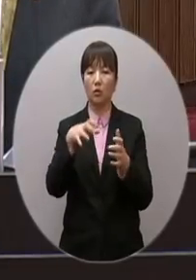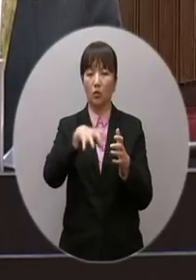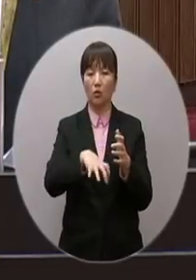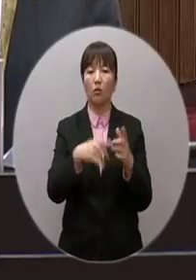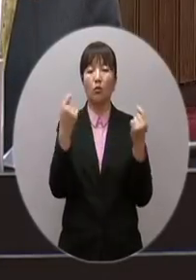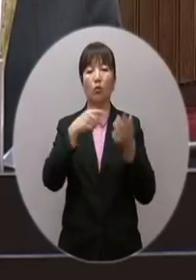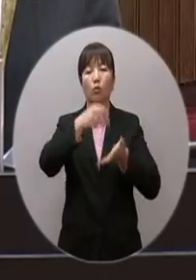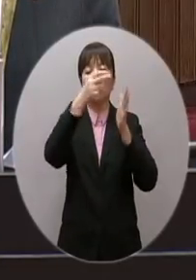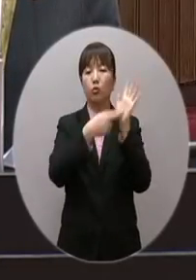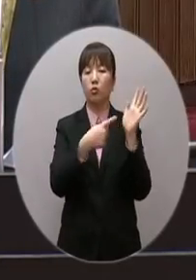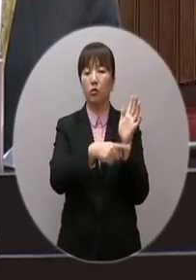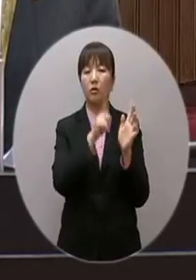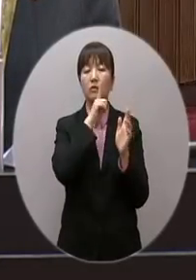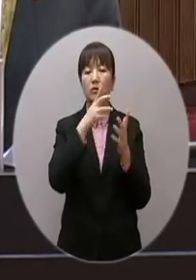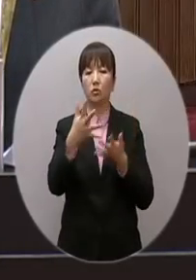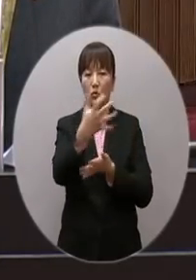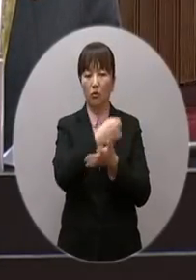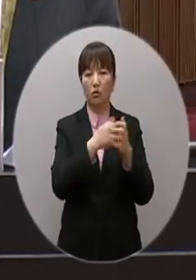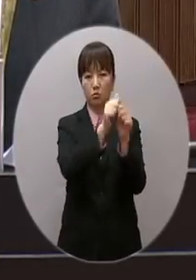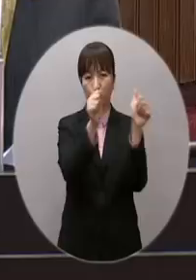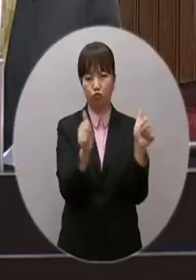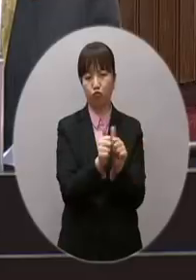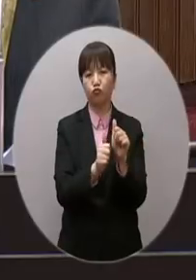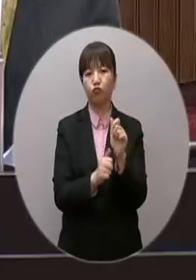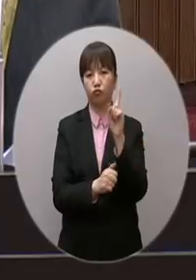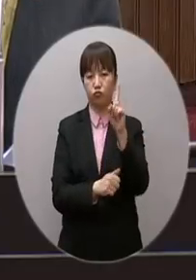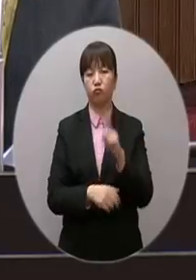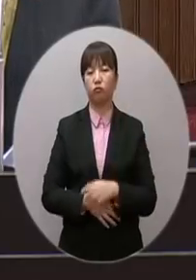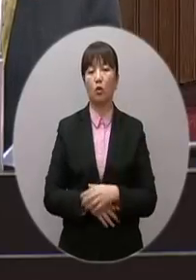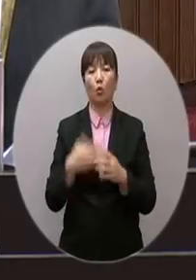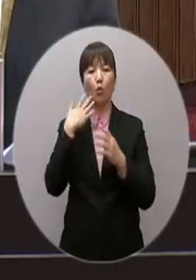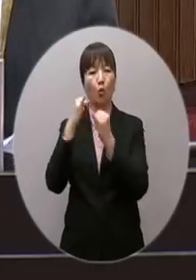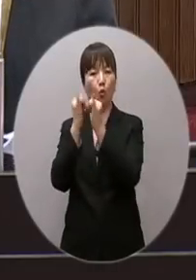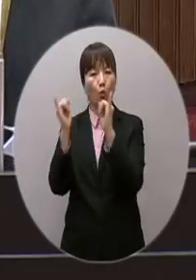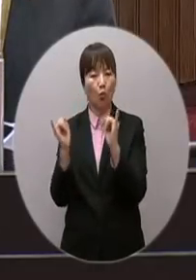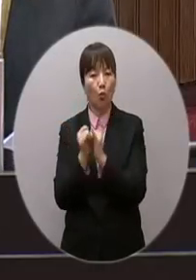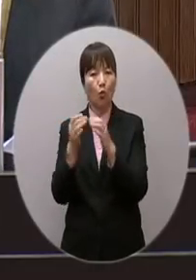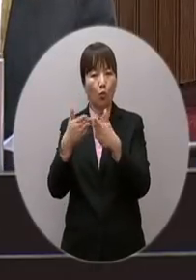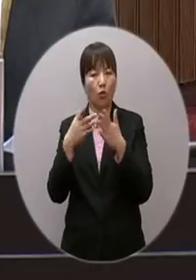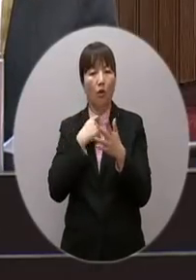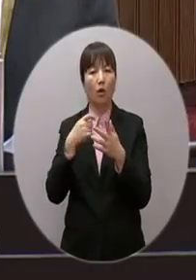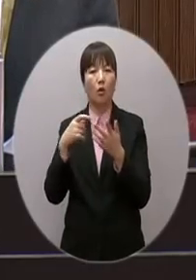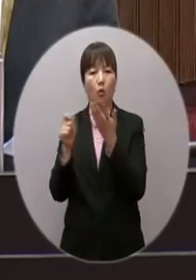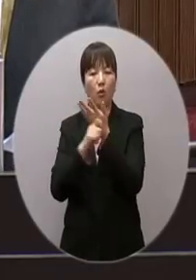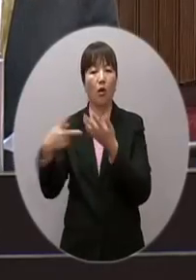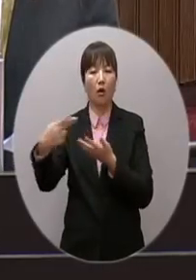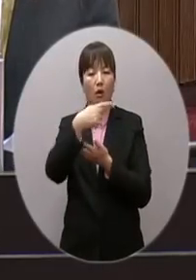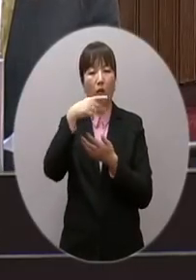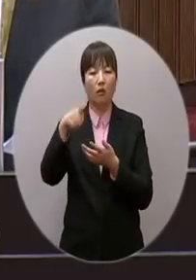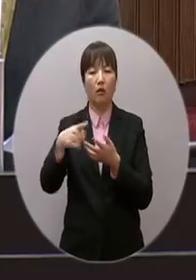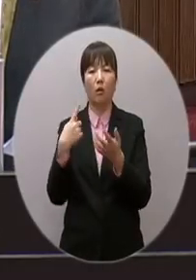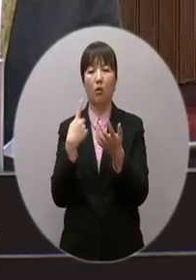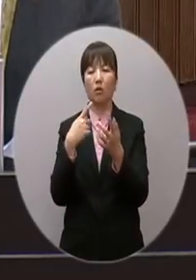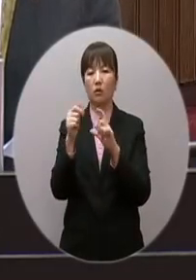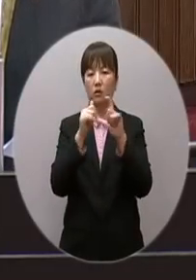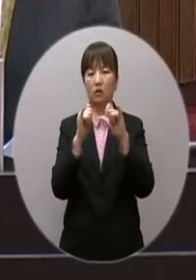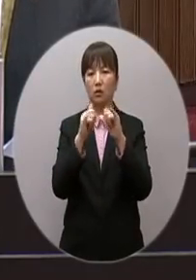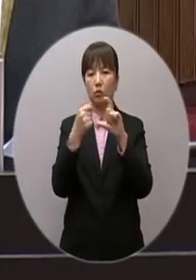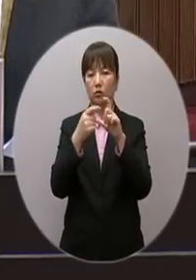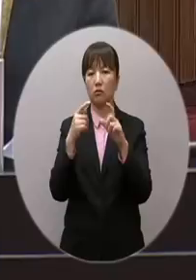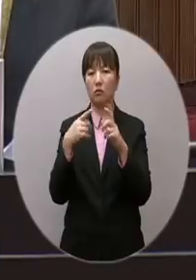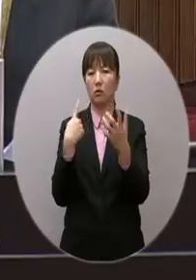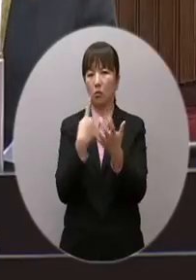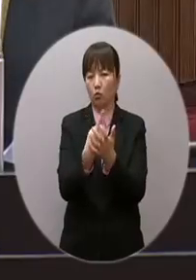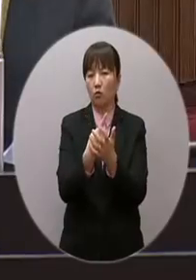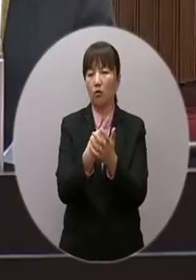这个例子哦，它也只有收容男性。好，所以女性的戒毒成瘾的部分都还没有这样社区型的